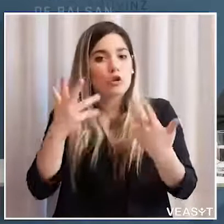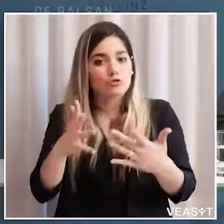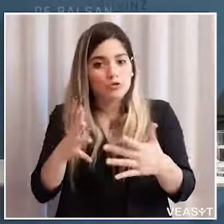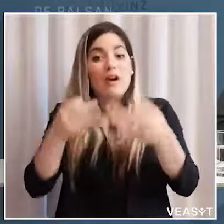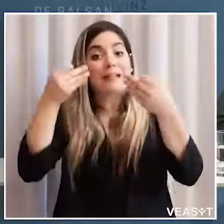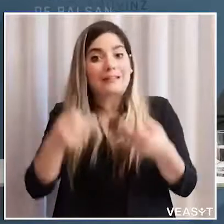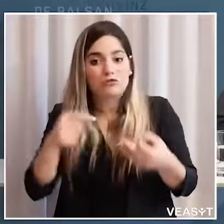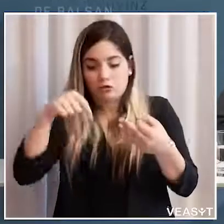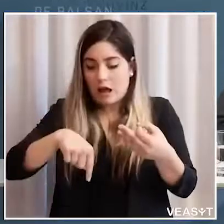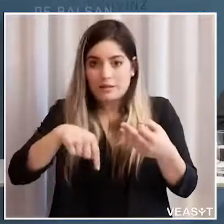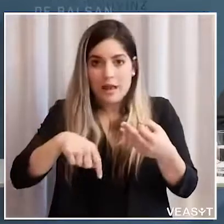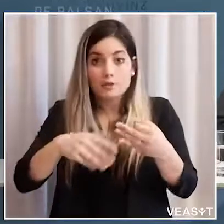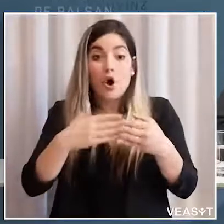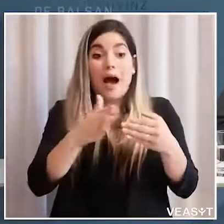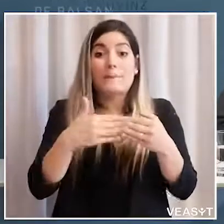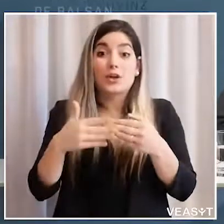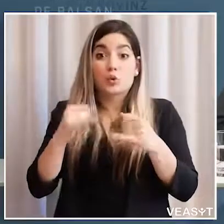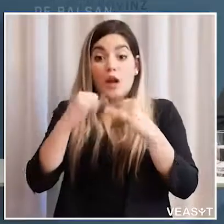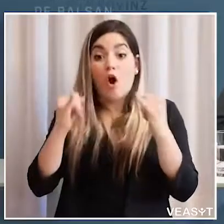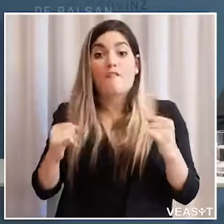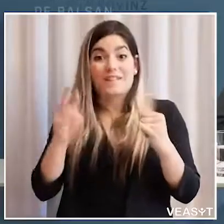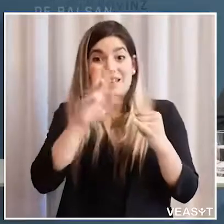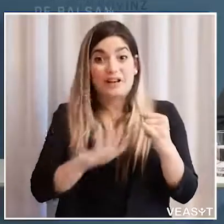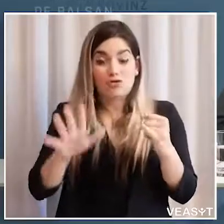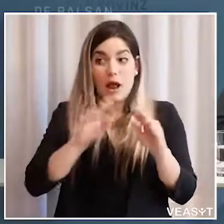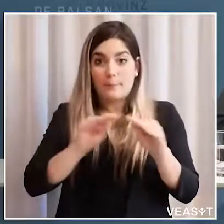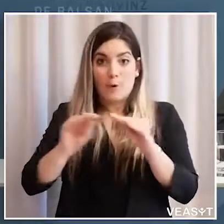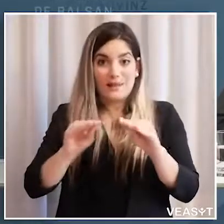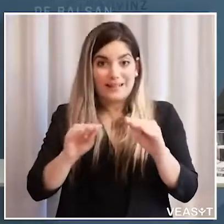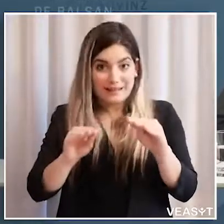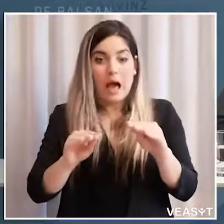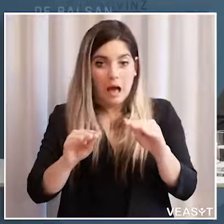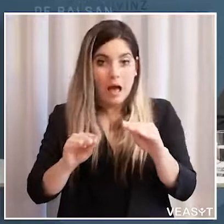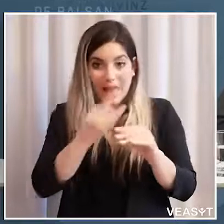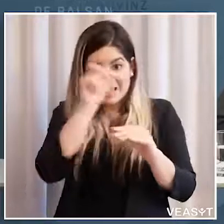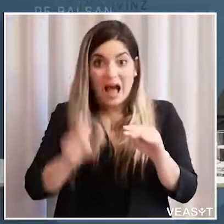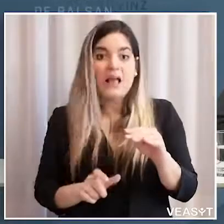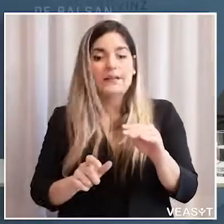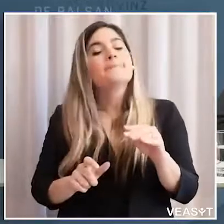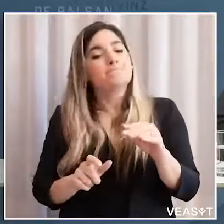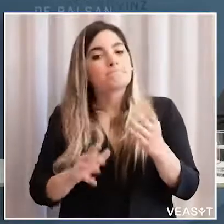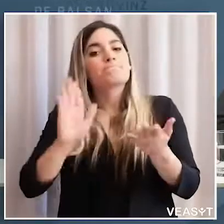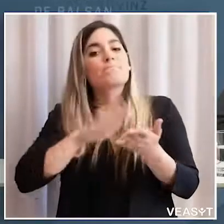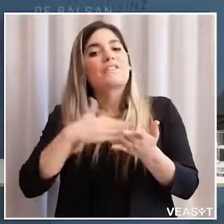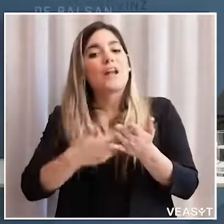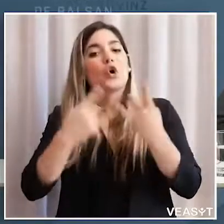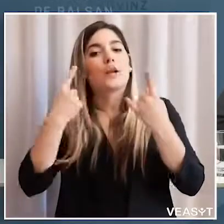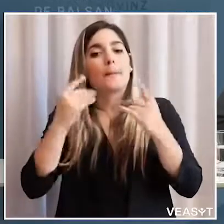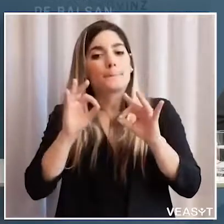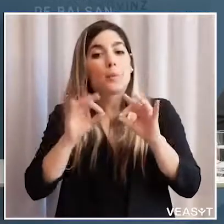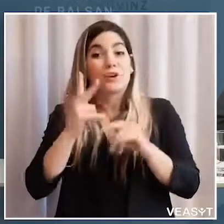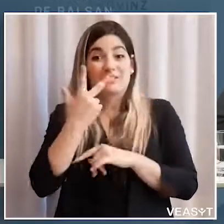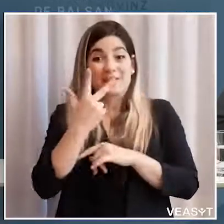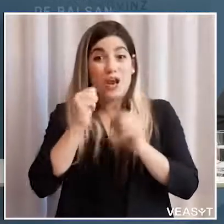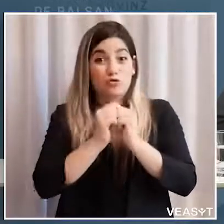di voler decidere in questi giorni se il diciamo l'apertura dei confini regionali la mobilità interregionale in italia vale